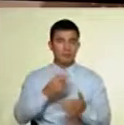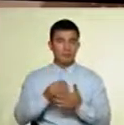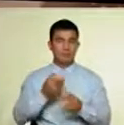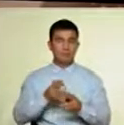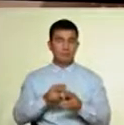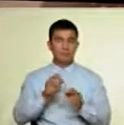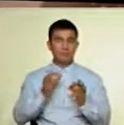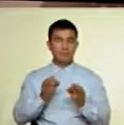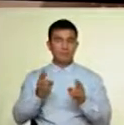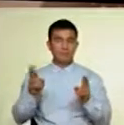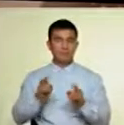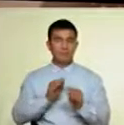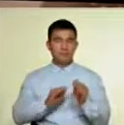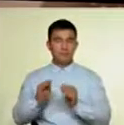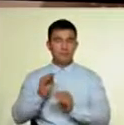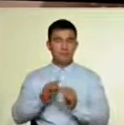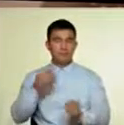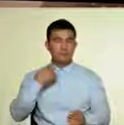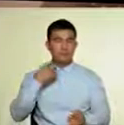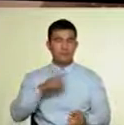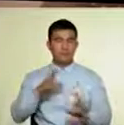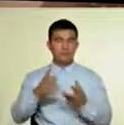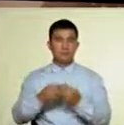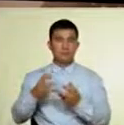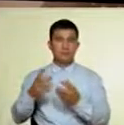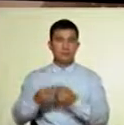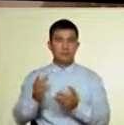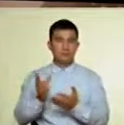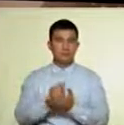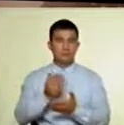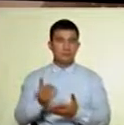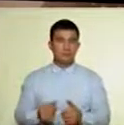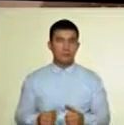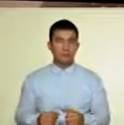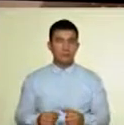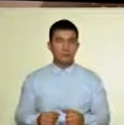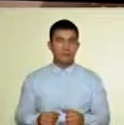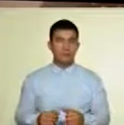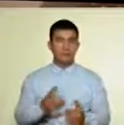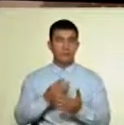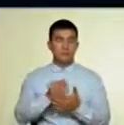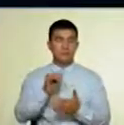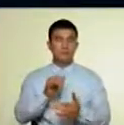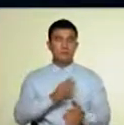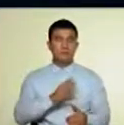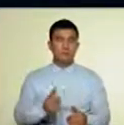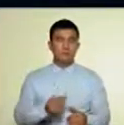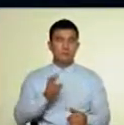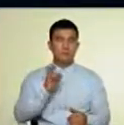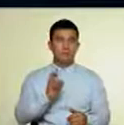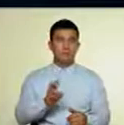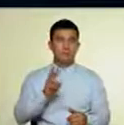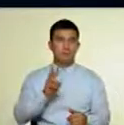shaklga keltirib, uning son qiymatini toping deyilmoqda. Demek bunda b